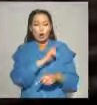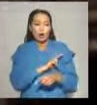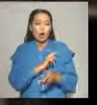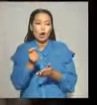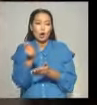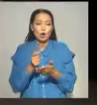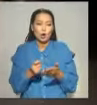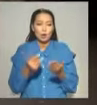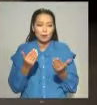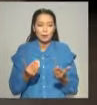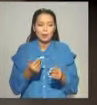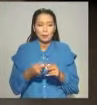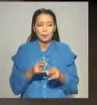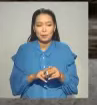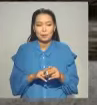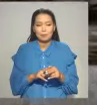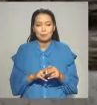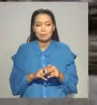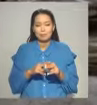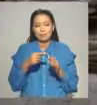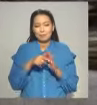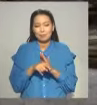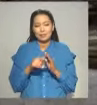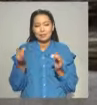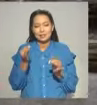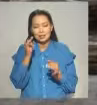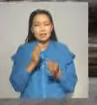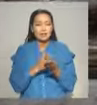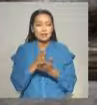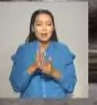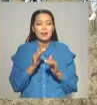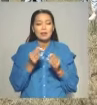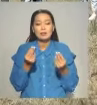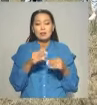художников. Полотна выставят на аукционе, а вырученные с него средства направят в детские